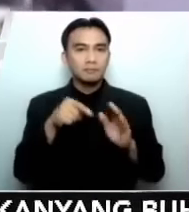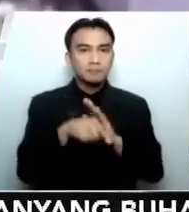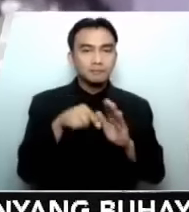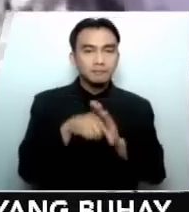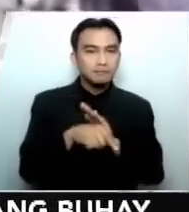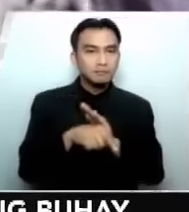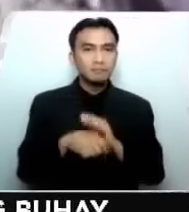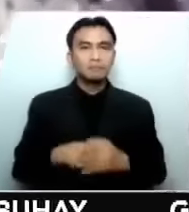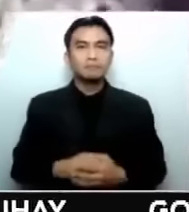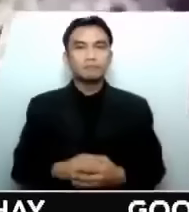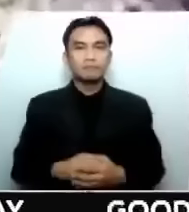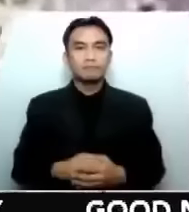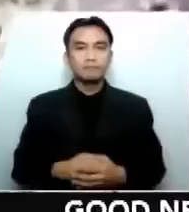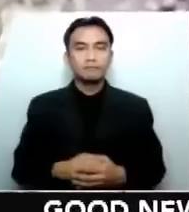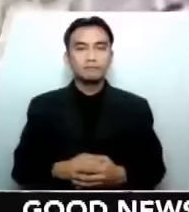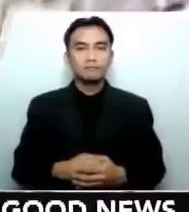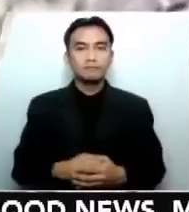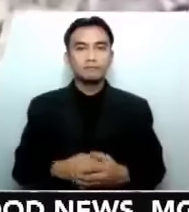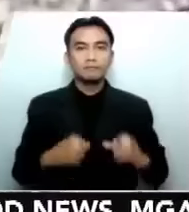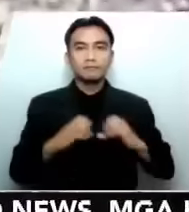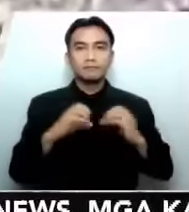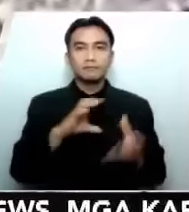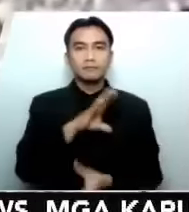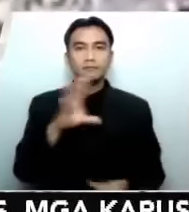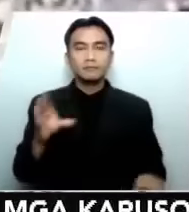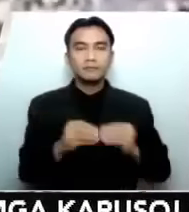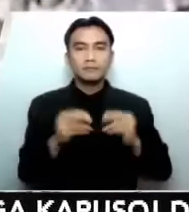Aquino nagbabalita para sa GMA Integrated News.